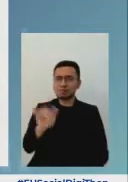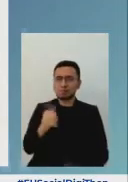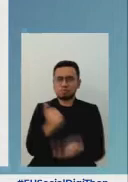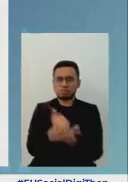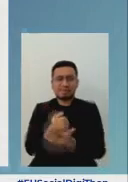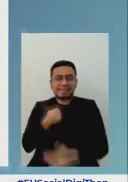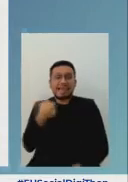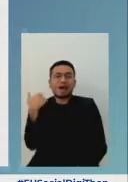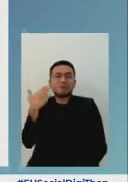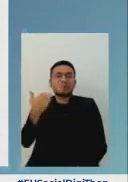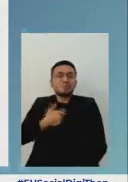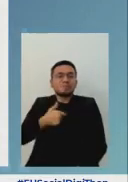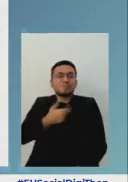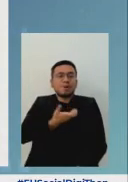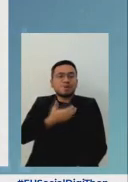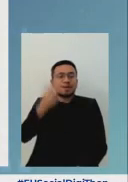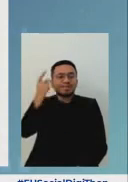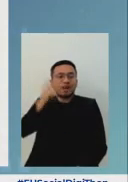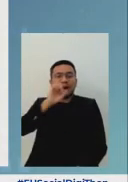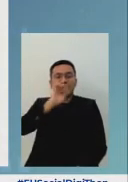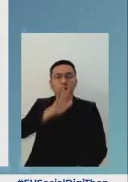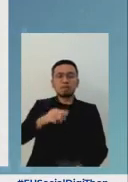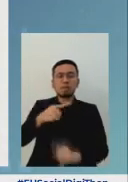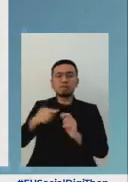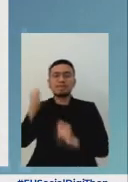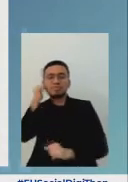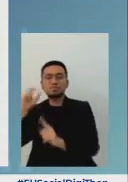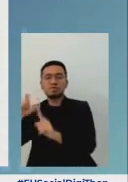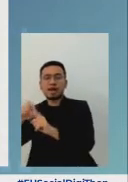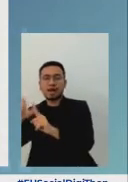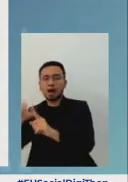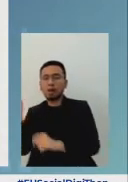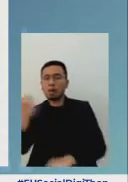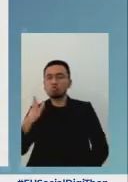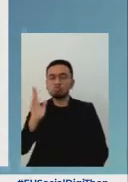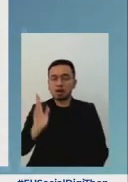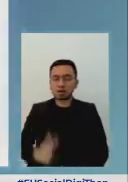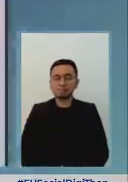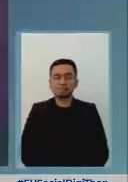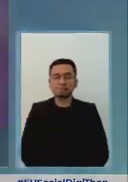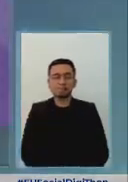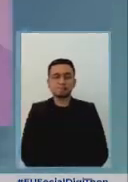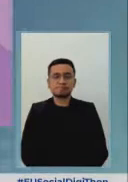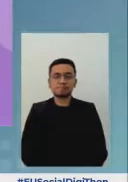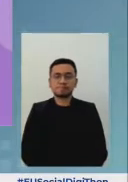Nah ini saya akan dibantukah menayangkannya atau saya tayangkan sendiri?